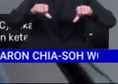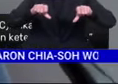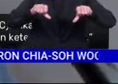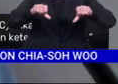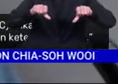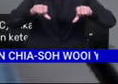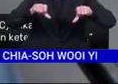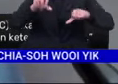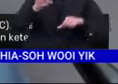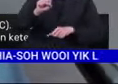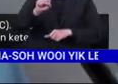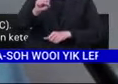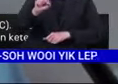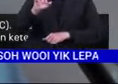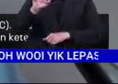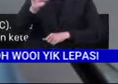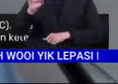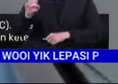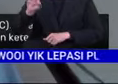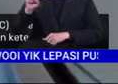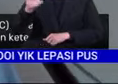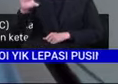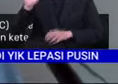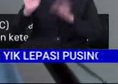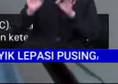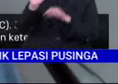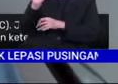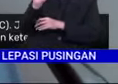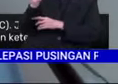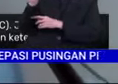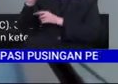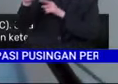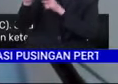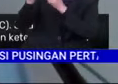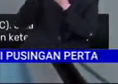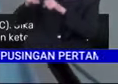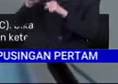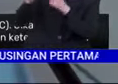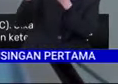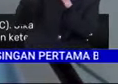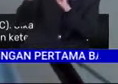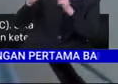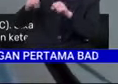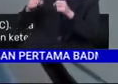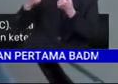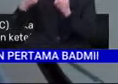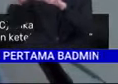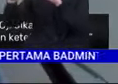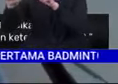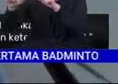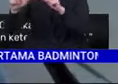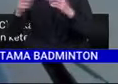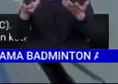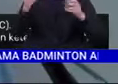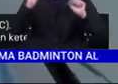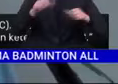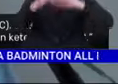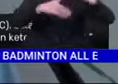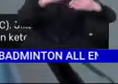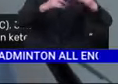sdmc kalau SGM C Allah tes kwe provided by the woman who not fixed